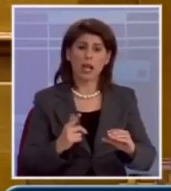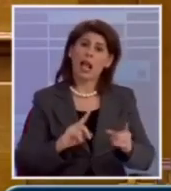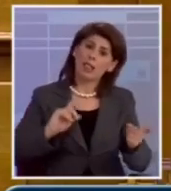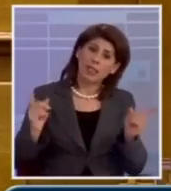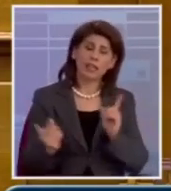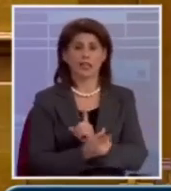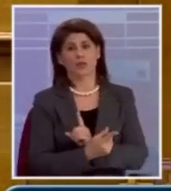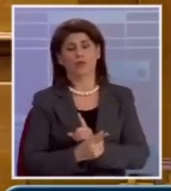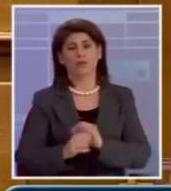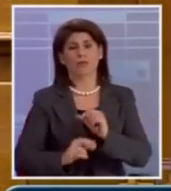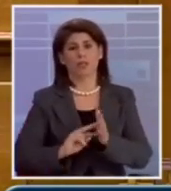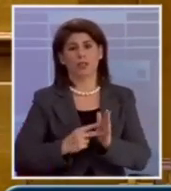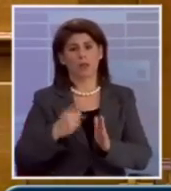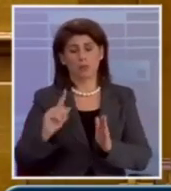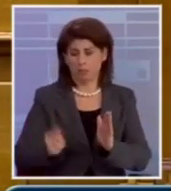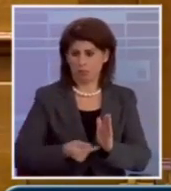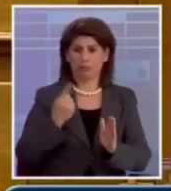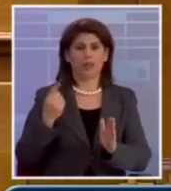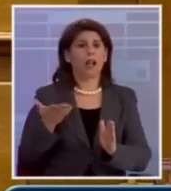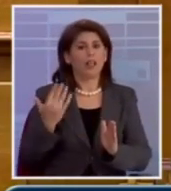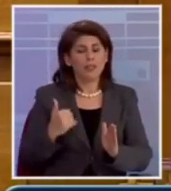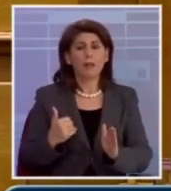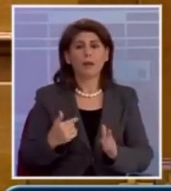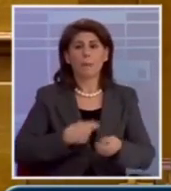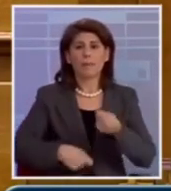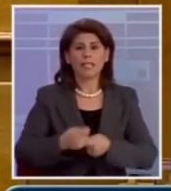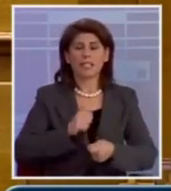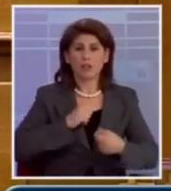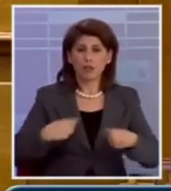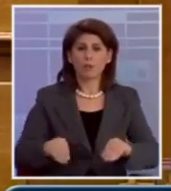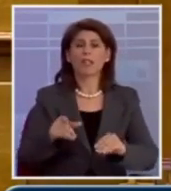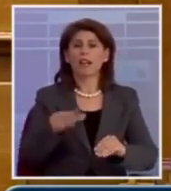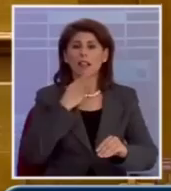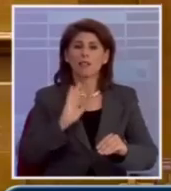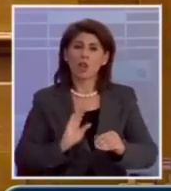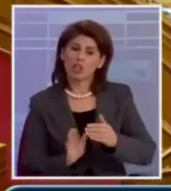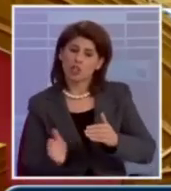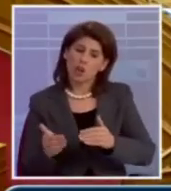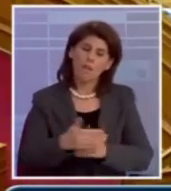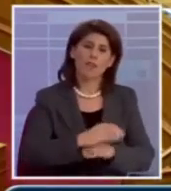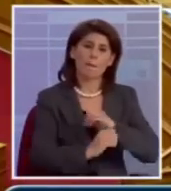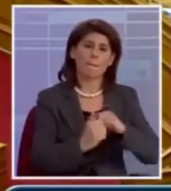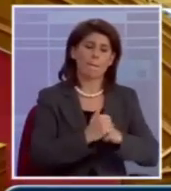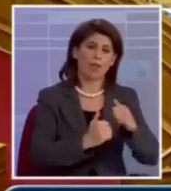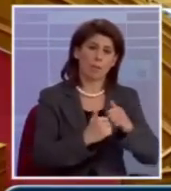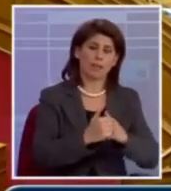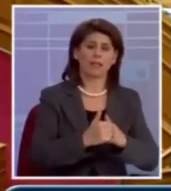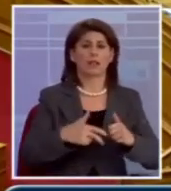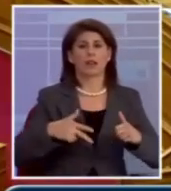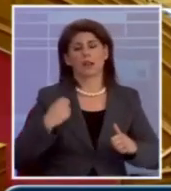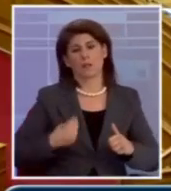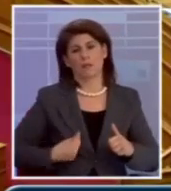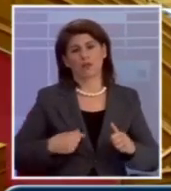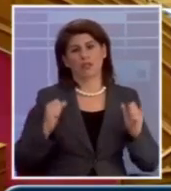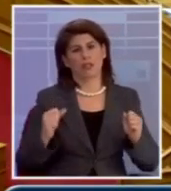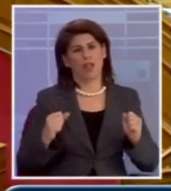πρωτόγνωρη θεωρία και επειδή δεν υπάρχουν επιχειρήσεις προς ιδιωτικοποίηση, γι' αυτό και η μεγάλη στροφή στις υποδομές και στη δημόσια γη.